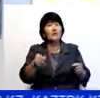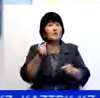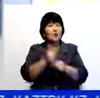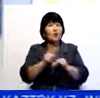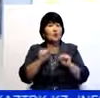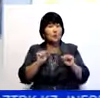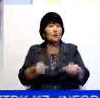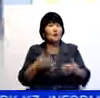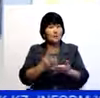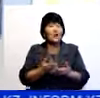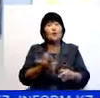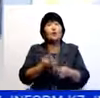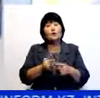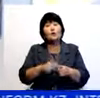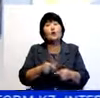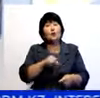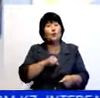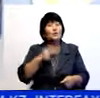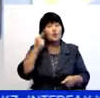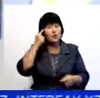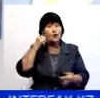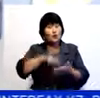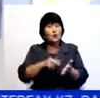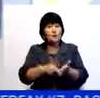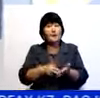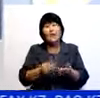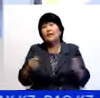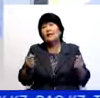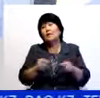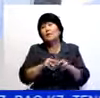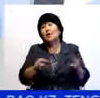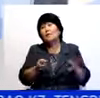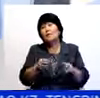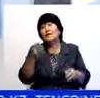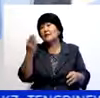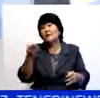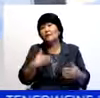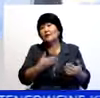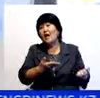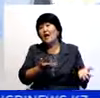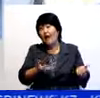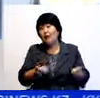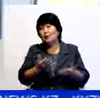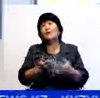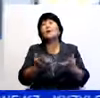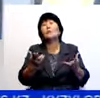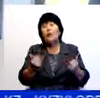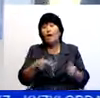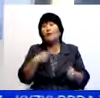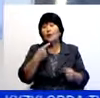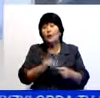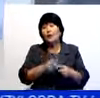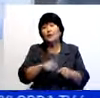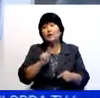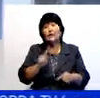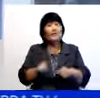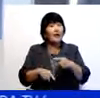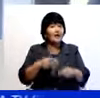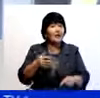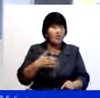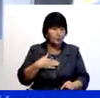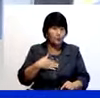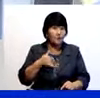мүмкіншілік бар. Біз сондай өзіміздің жоспарымыз. Енді тиісті министрлік бізді қабылдап отыр, мақұлдап отыр. Осыған енді әрі қарай